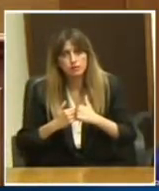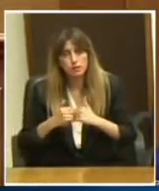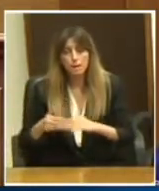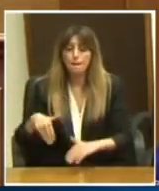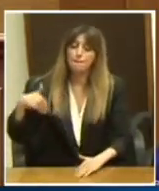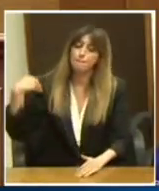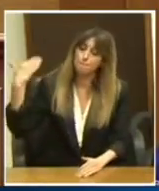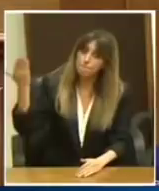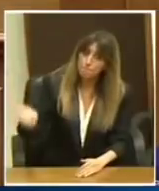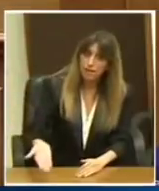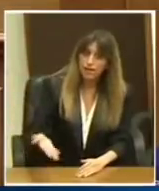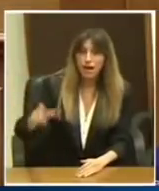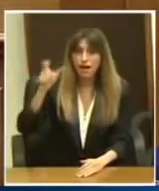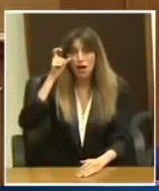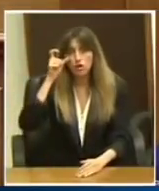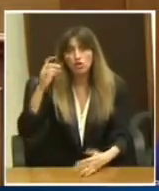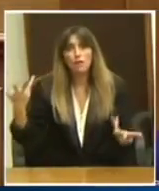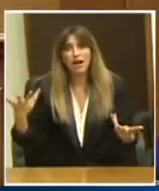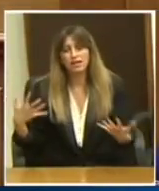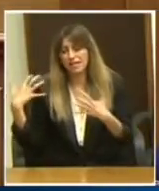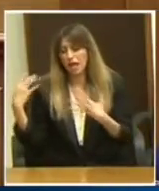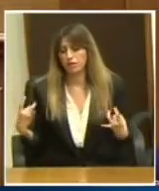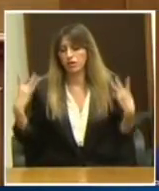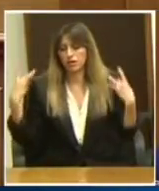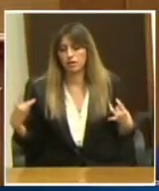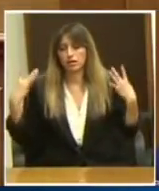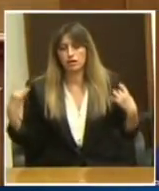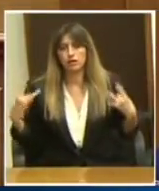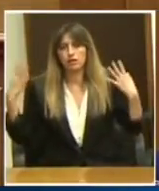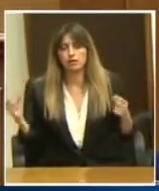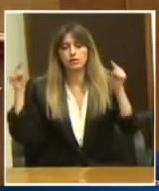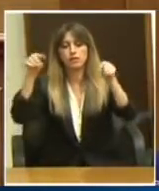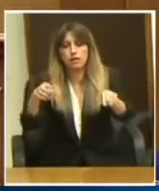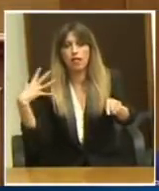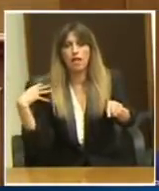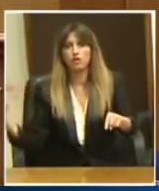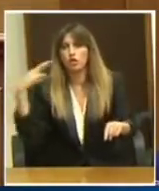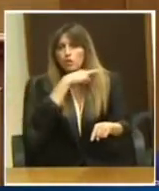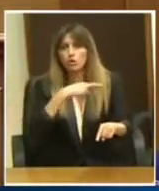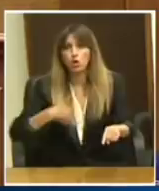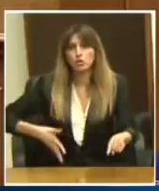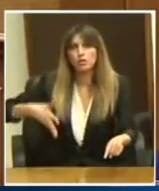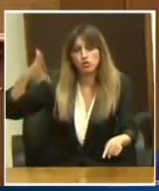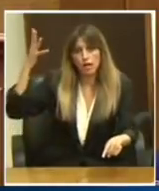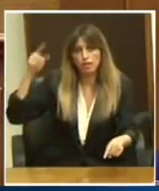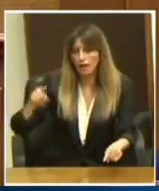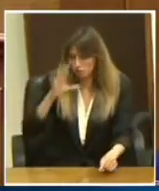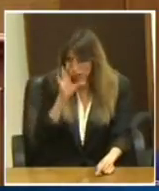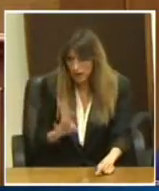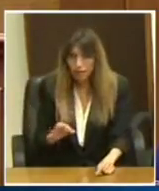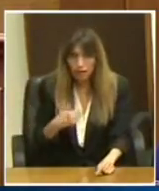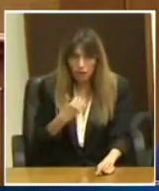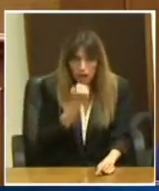να φορτώσει την ευθύνη αυτή στον Πρωθυπουργό του. Αυτή είναι η πραγματικότητα. Ή κάνω λάθος?